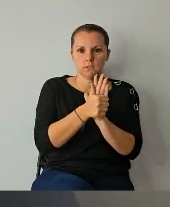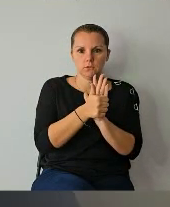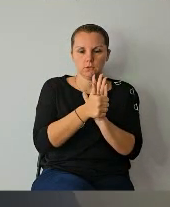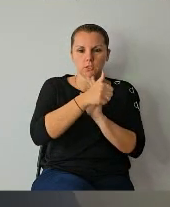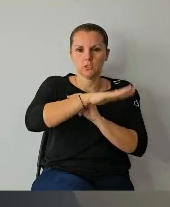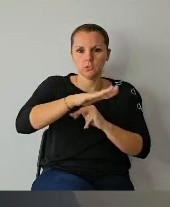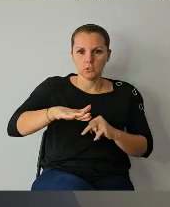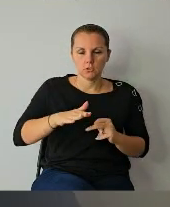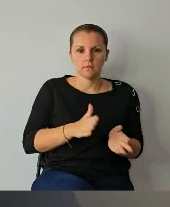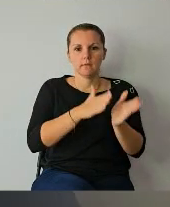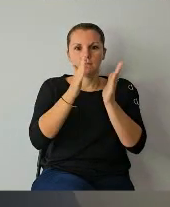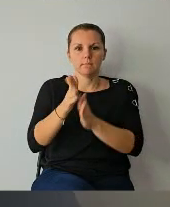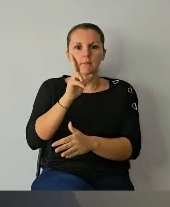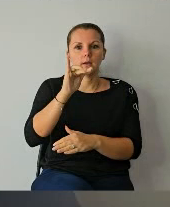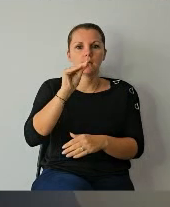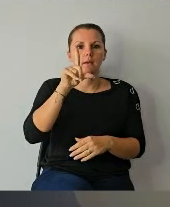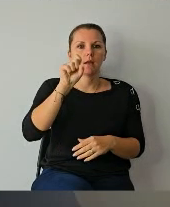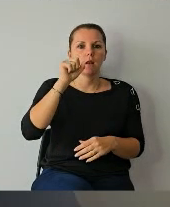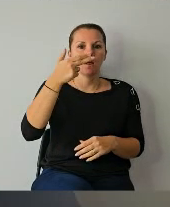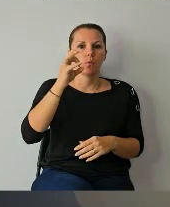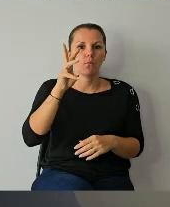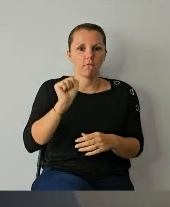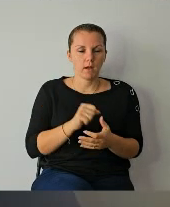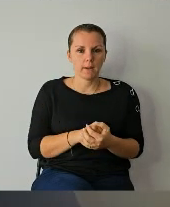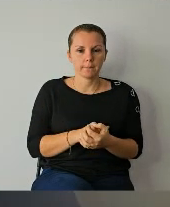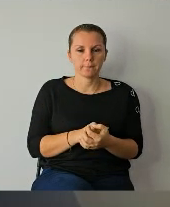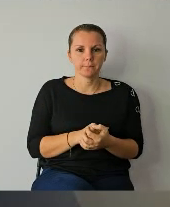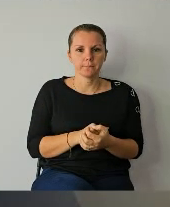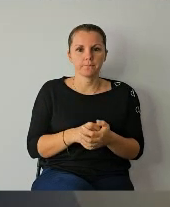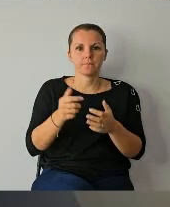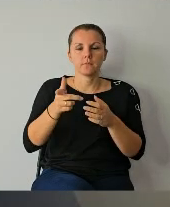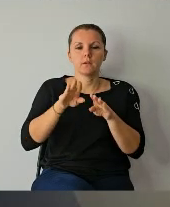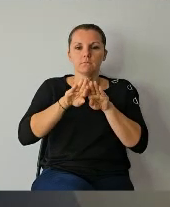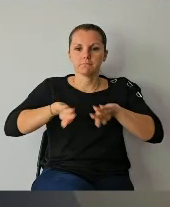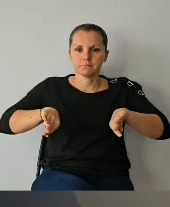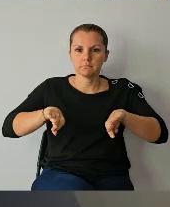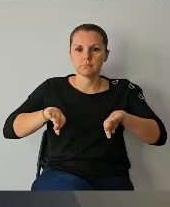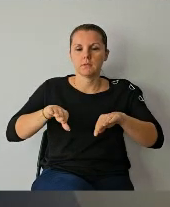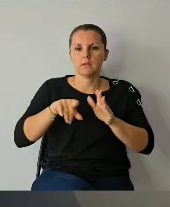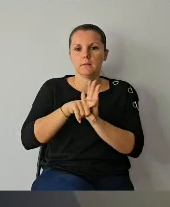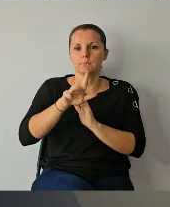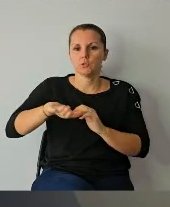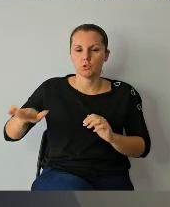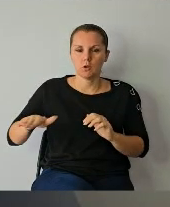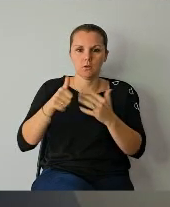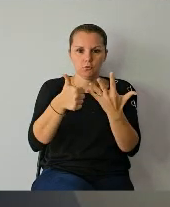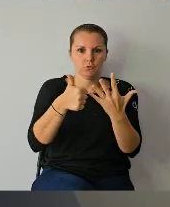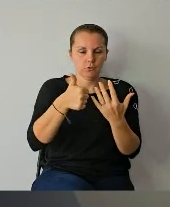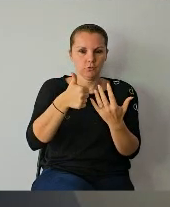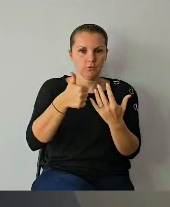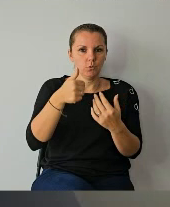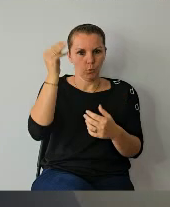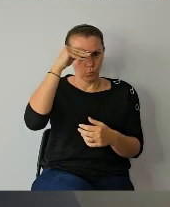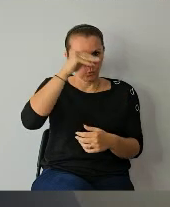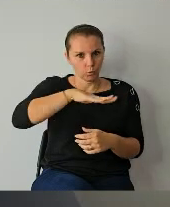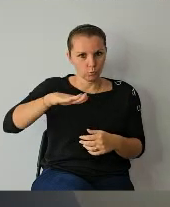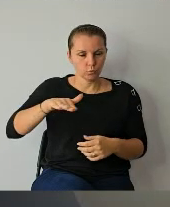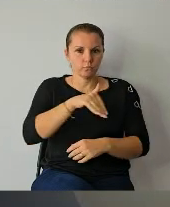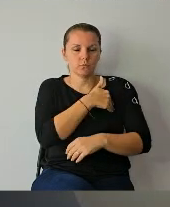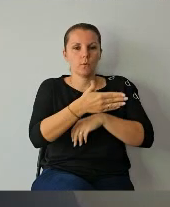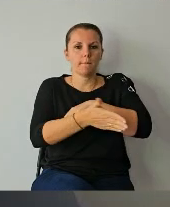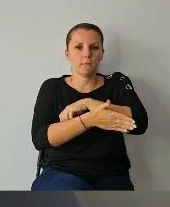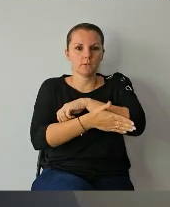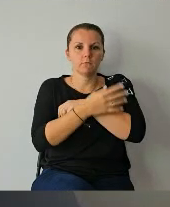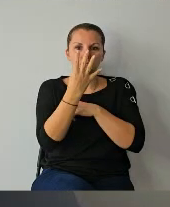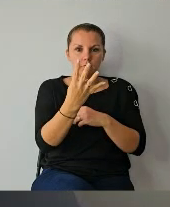była to szkoła w Kielanówce z rozdziałem na przedszkola, gdzie było 6 uczniów i w szkole podstawowej